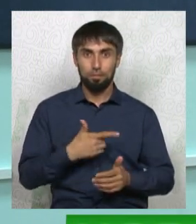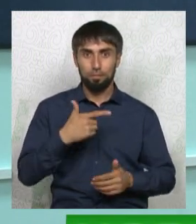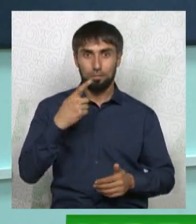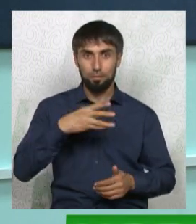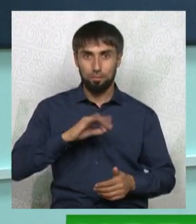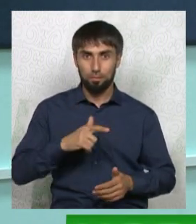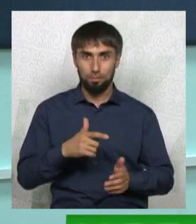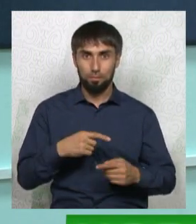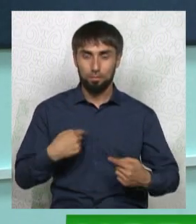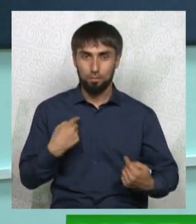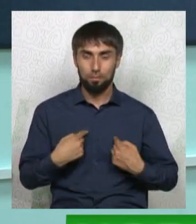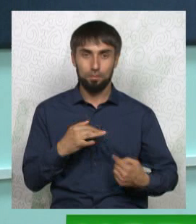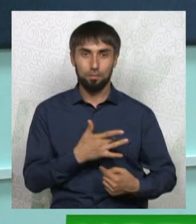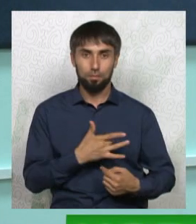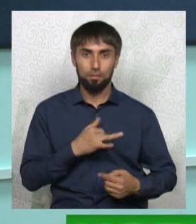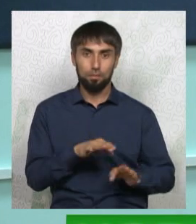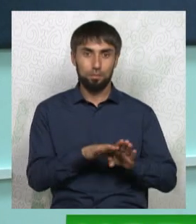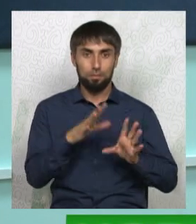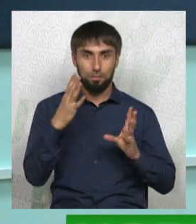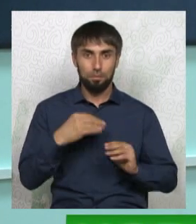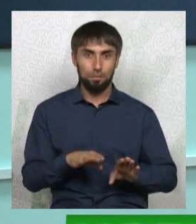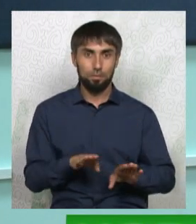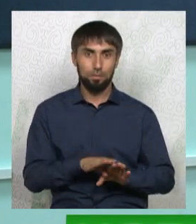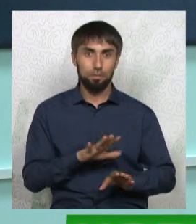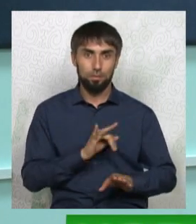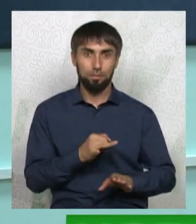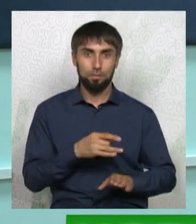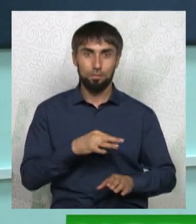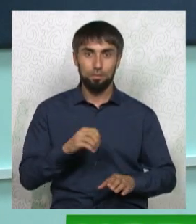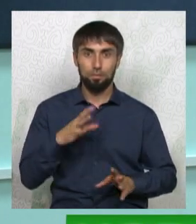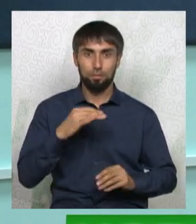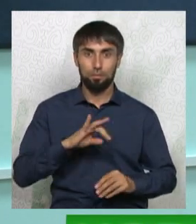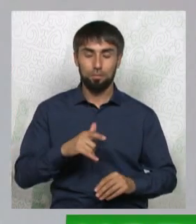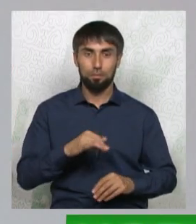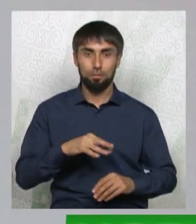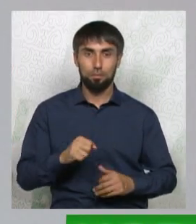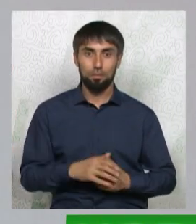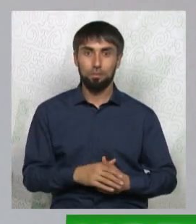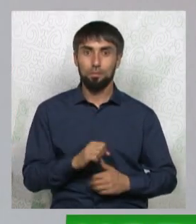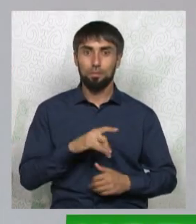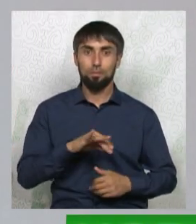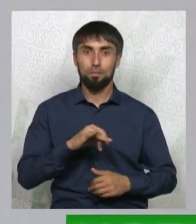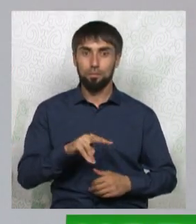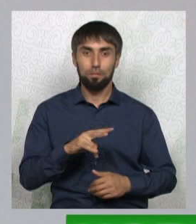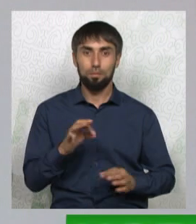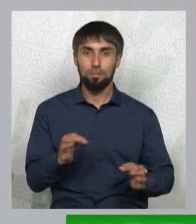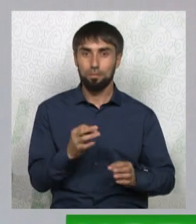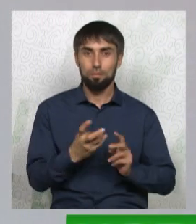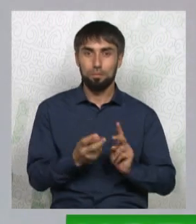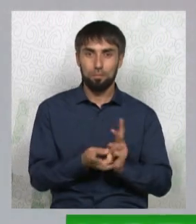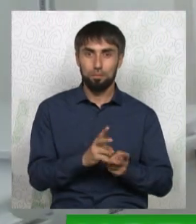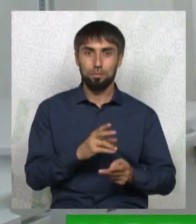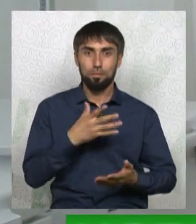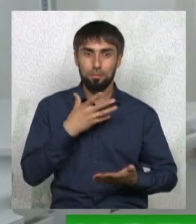сердце. И наряду с этим совсем идет и поражение всех органов и систем. Аппарат ИВЛ никогда не заменит